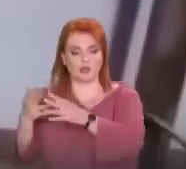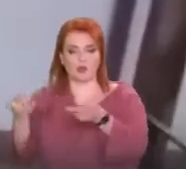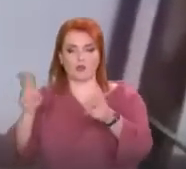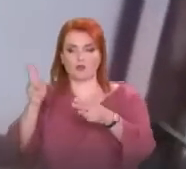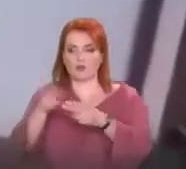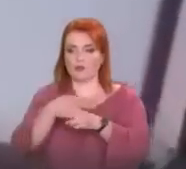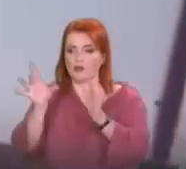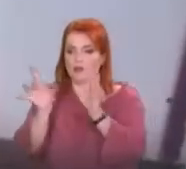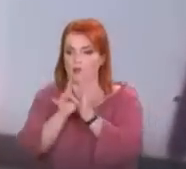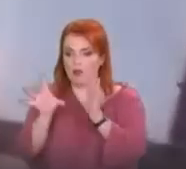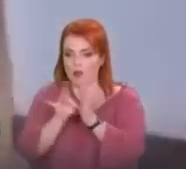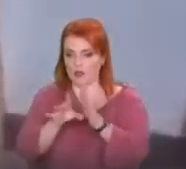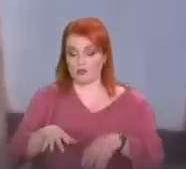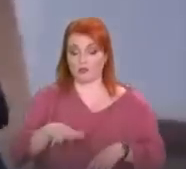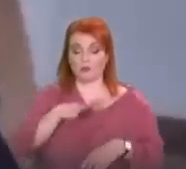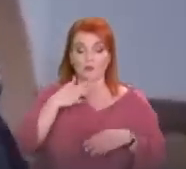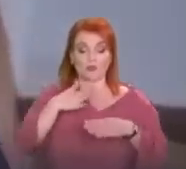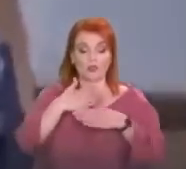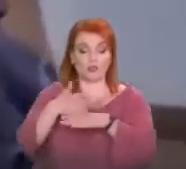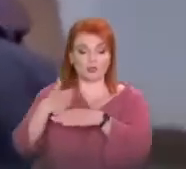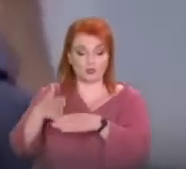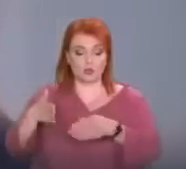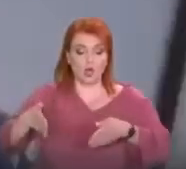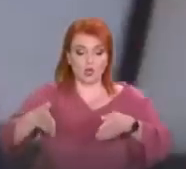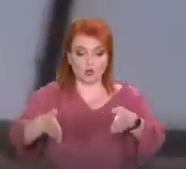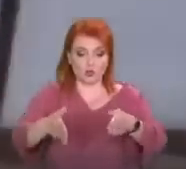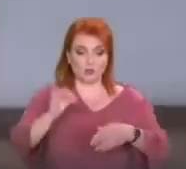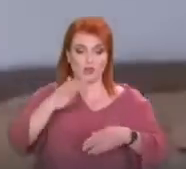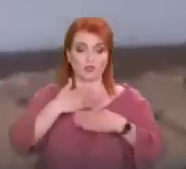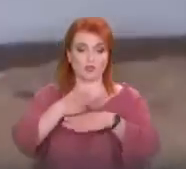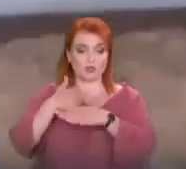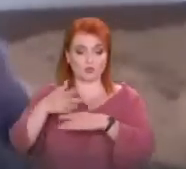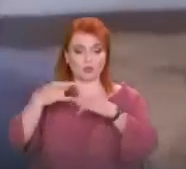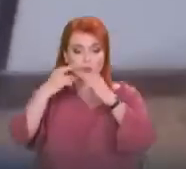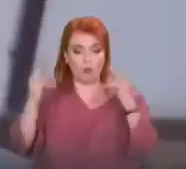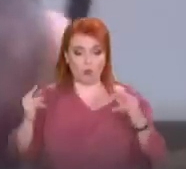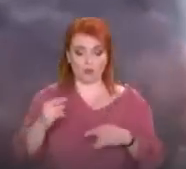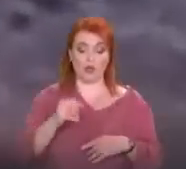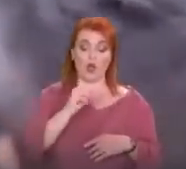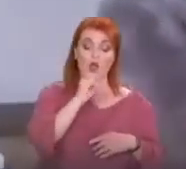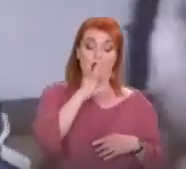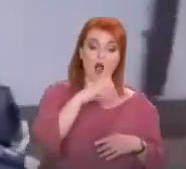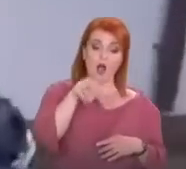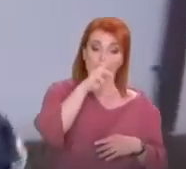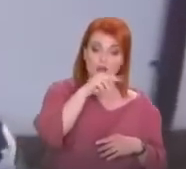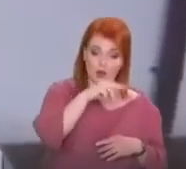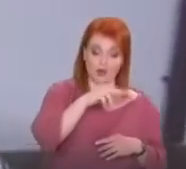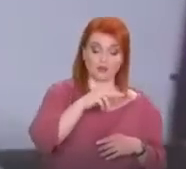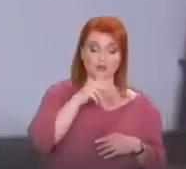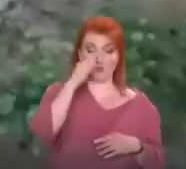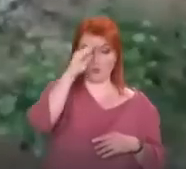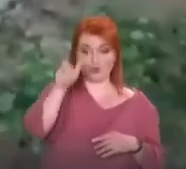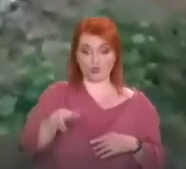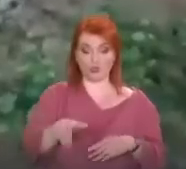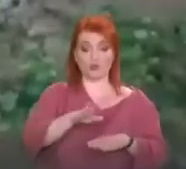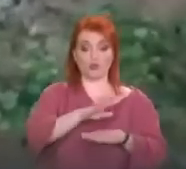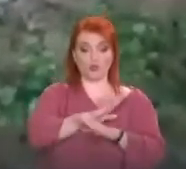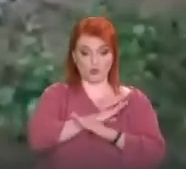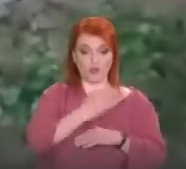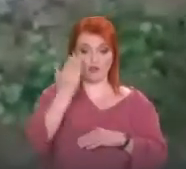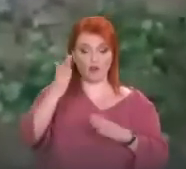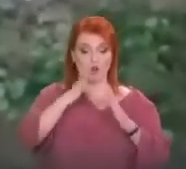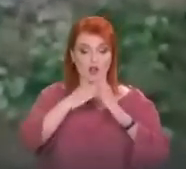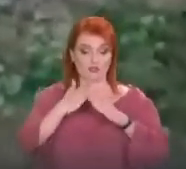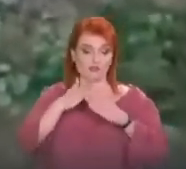după intemperia care a distrus poduri și drumuri naționale. La Arad, un bărbat a murit după ce casa a fost luată de viitură. Iar după